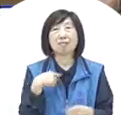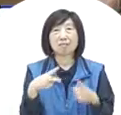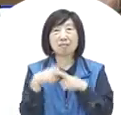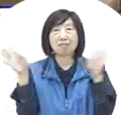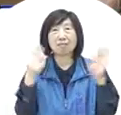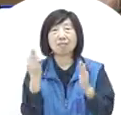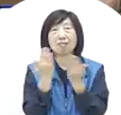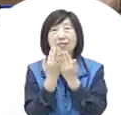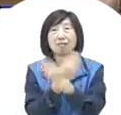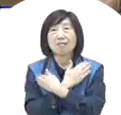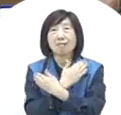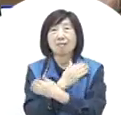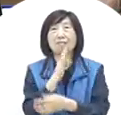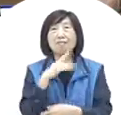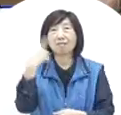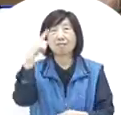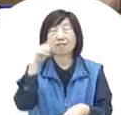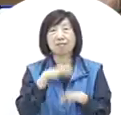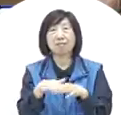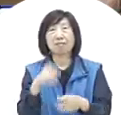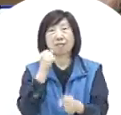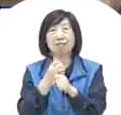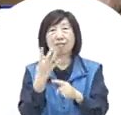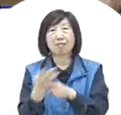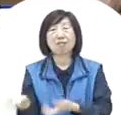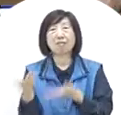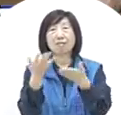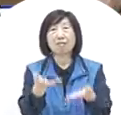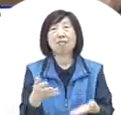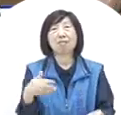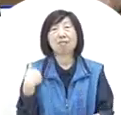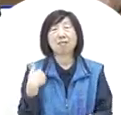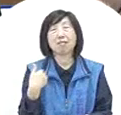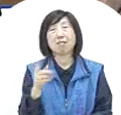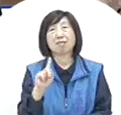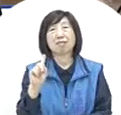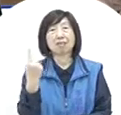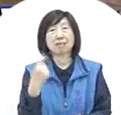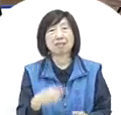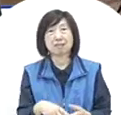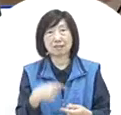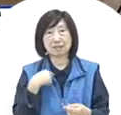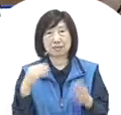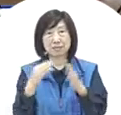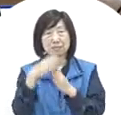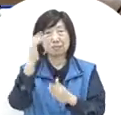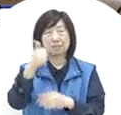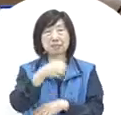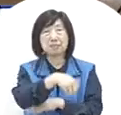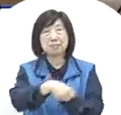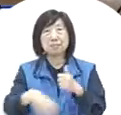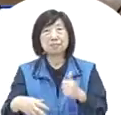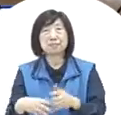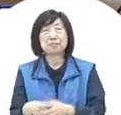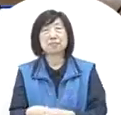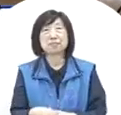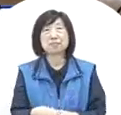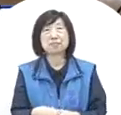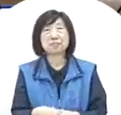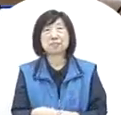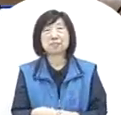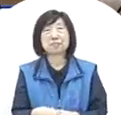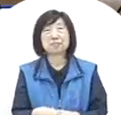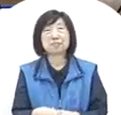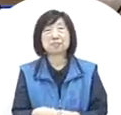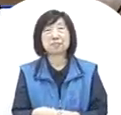园而已，他隔天都会交作业， 这个， 但是我也不知道为什么，就是我们的局处首长，我们的这个市府单位齁，都不交